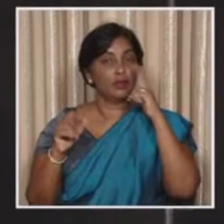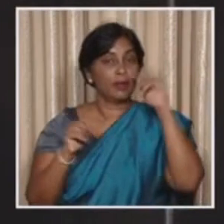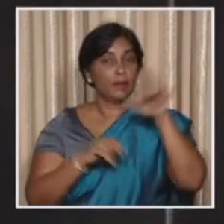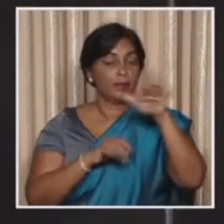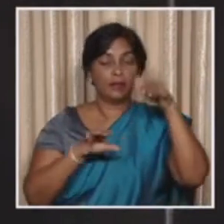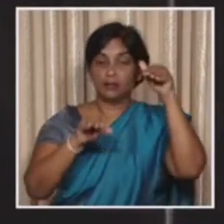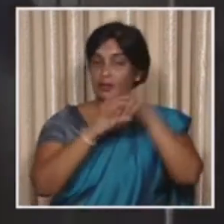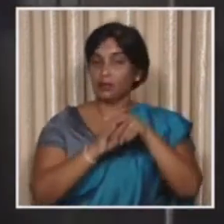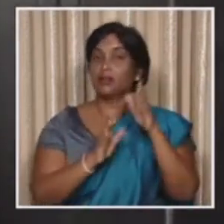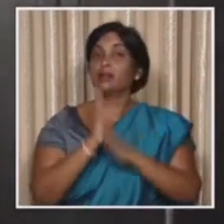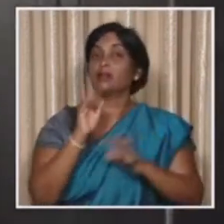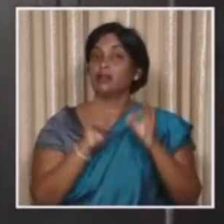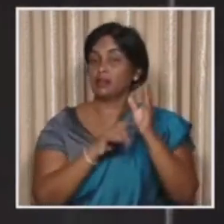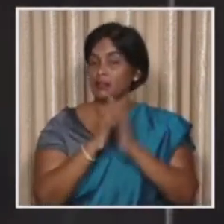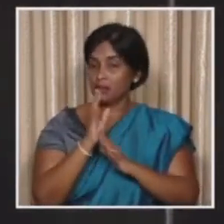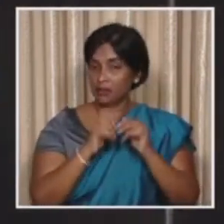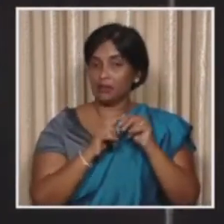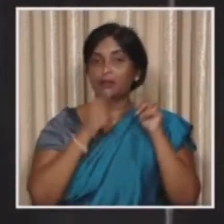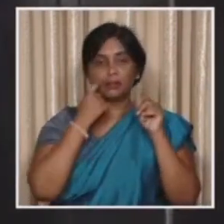உறுப்பினர்கள்